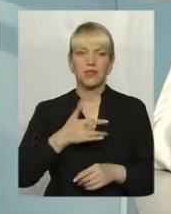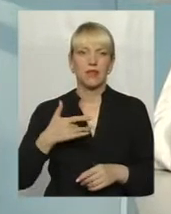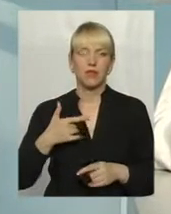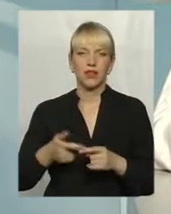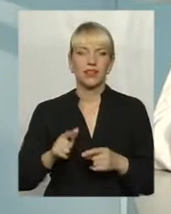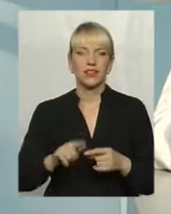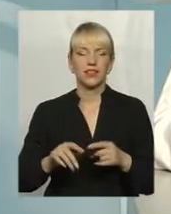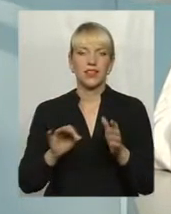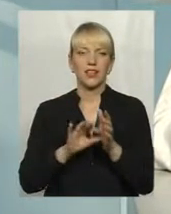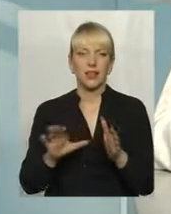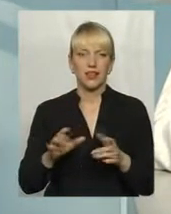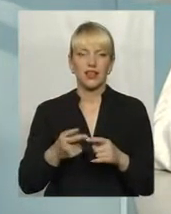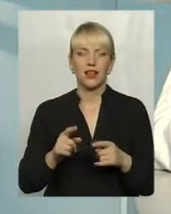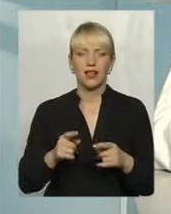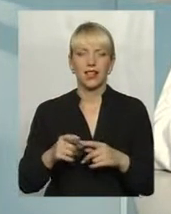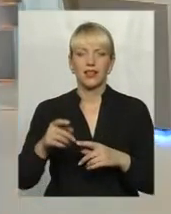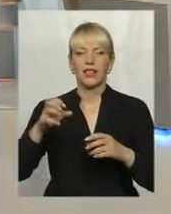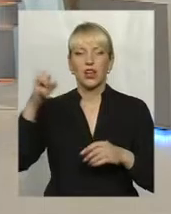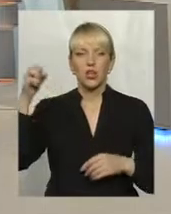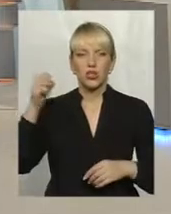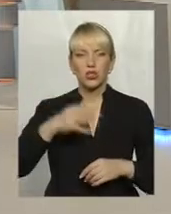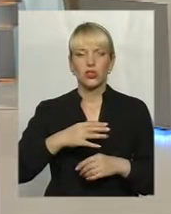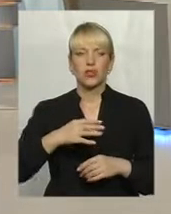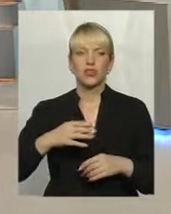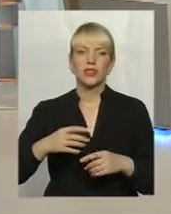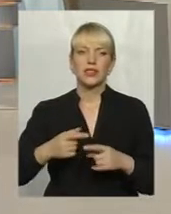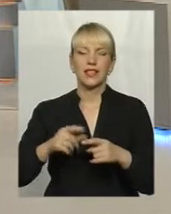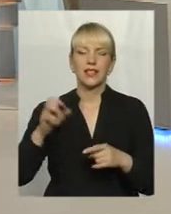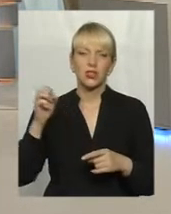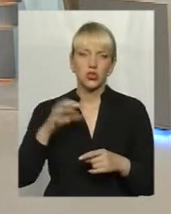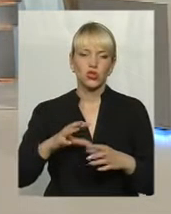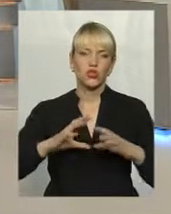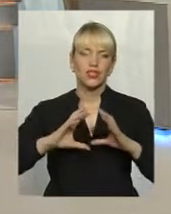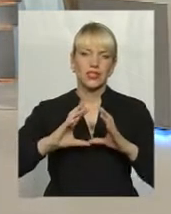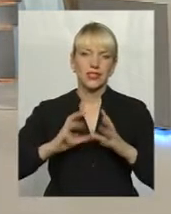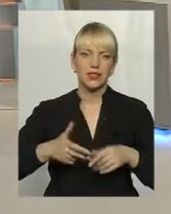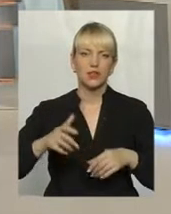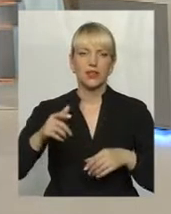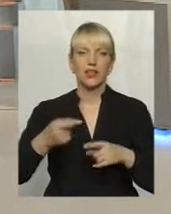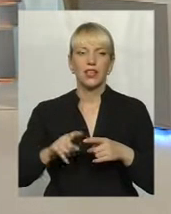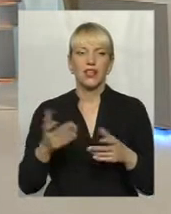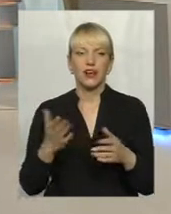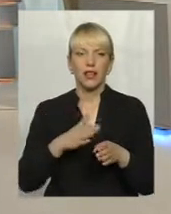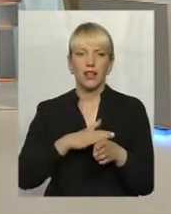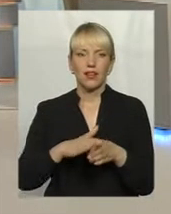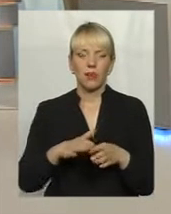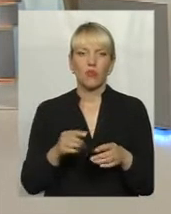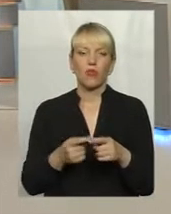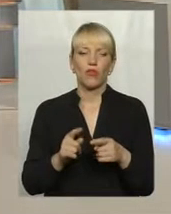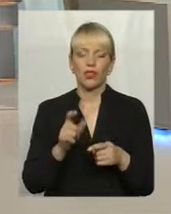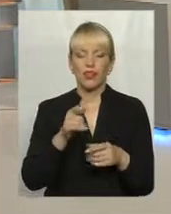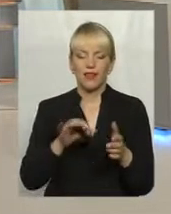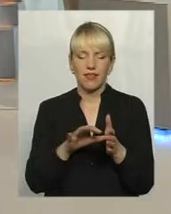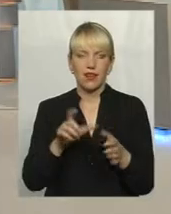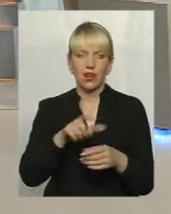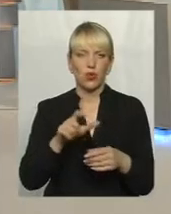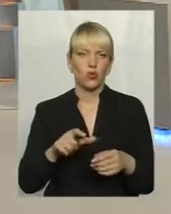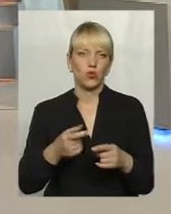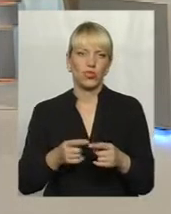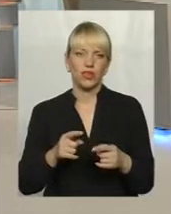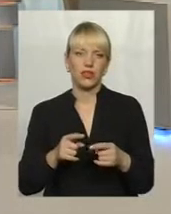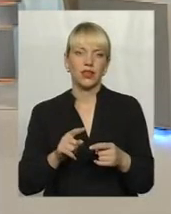енергетика землі, сонця, повітря, води, яка наповнювала це поле і урожай протягом року. Плюс енергетика людей, які працювали з